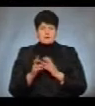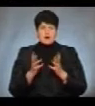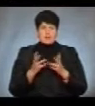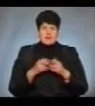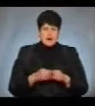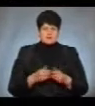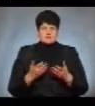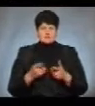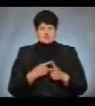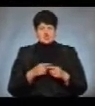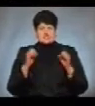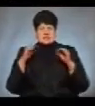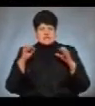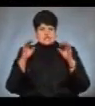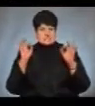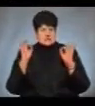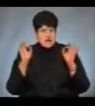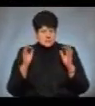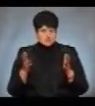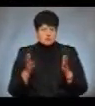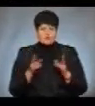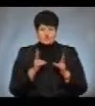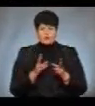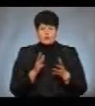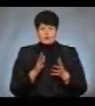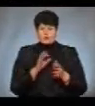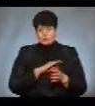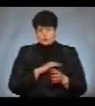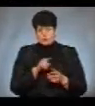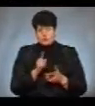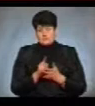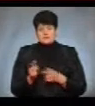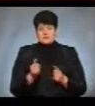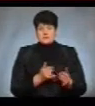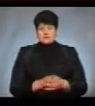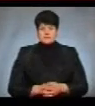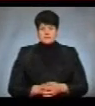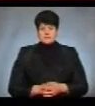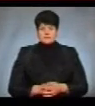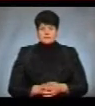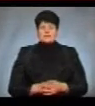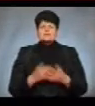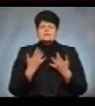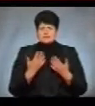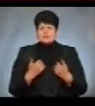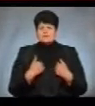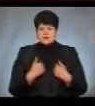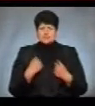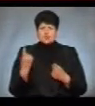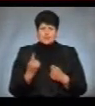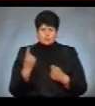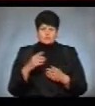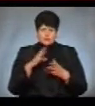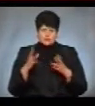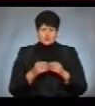чи сигналізацією, чи цим. Хто володіє, той повинен забезпечувати. Зрозуміло, скільки взагалі в нашій області